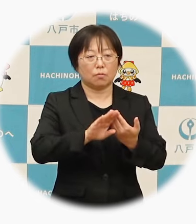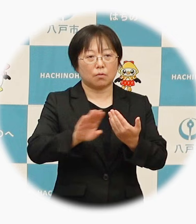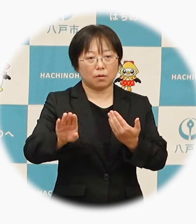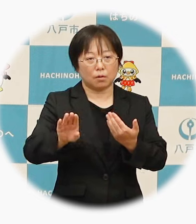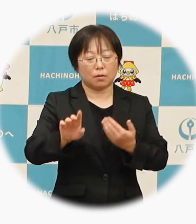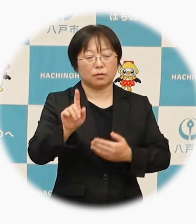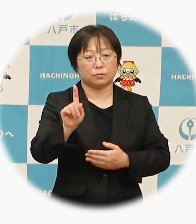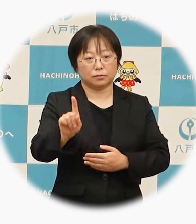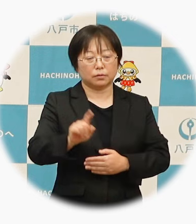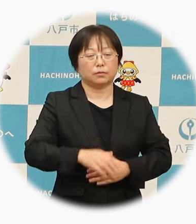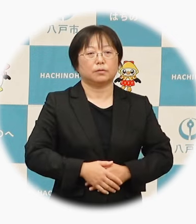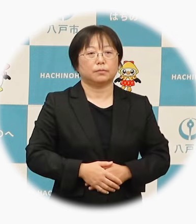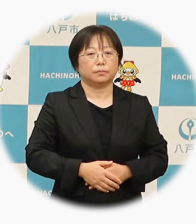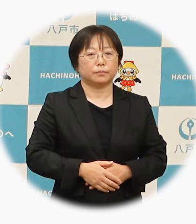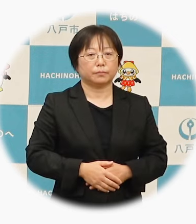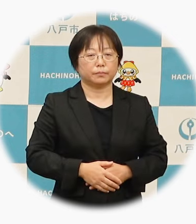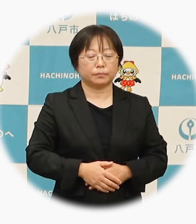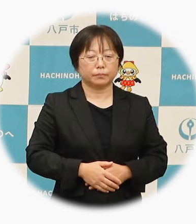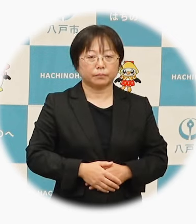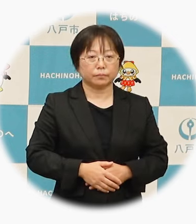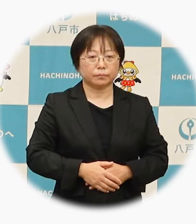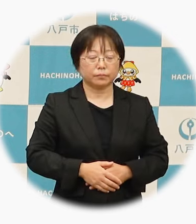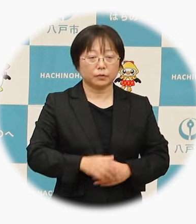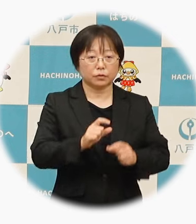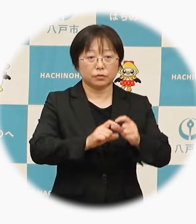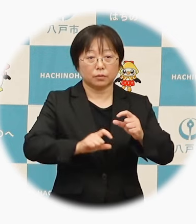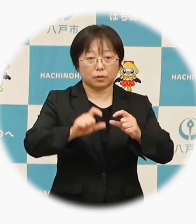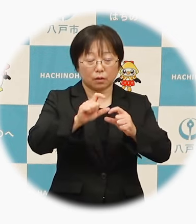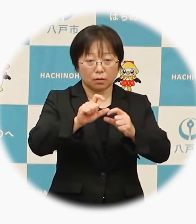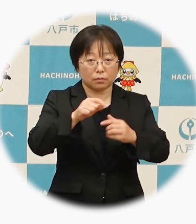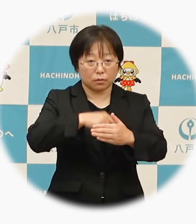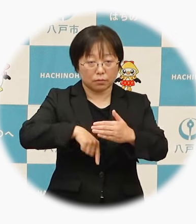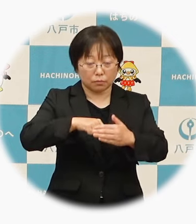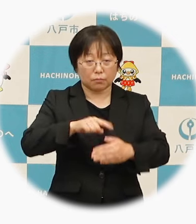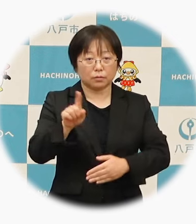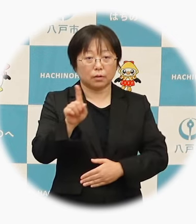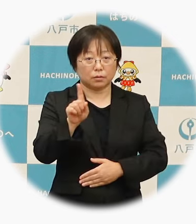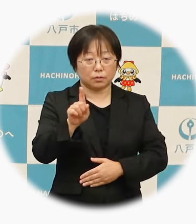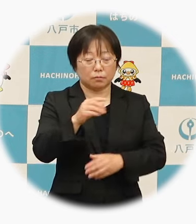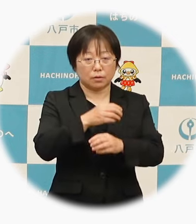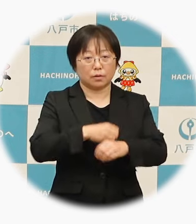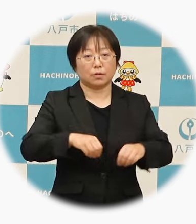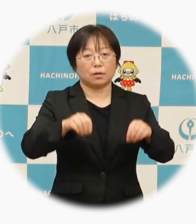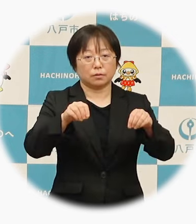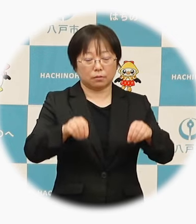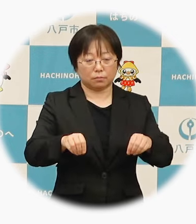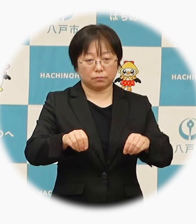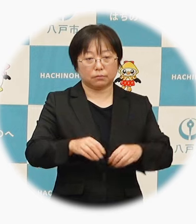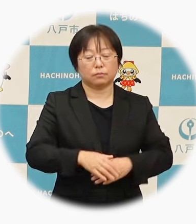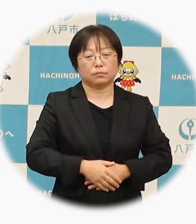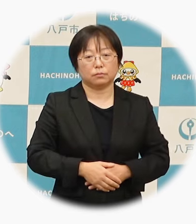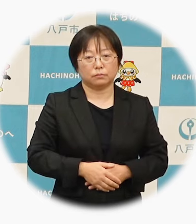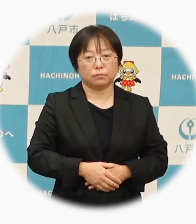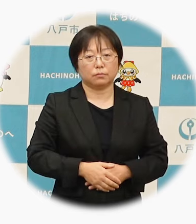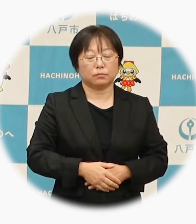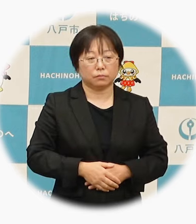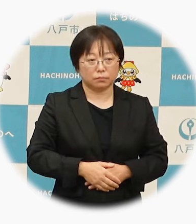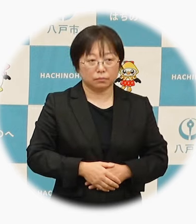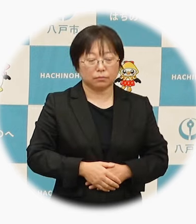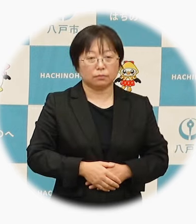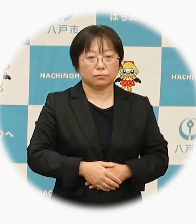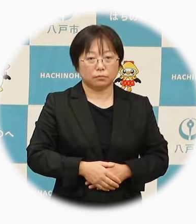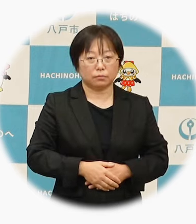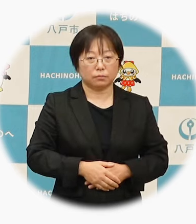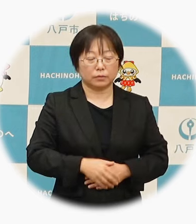案件1件となっております。追加予定議案の1件は契約案件となっております。